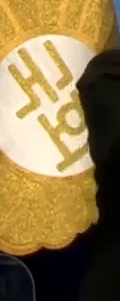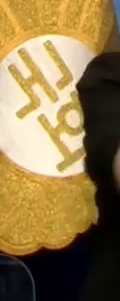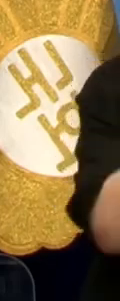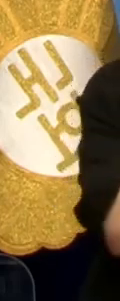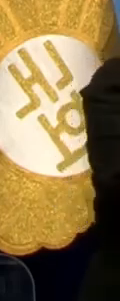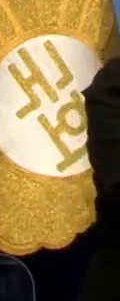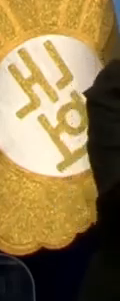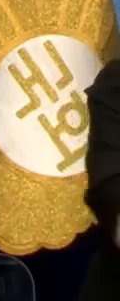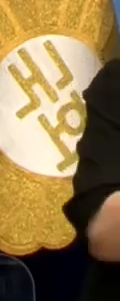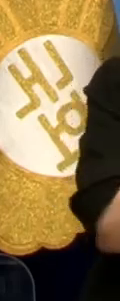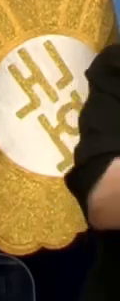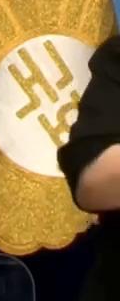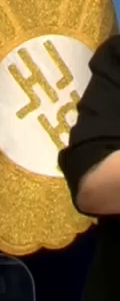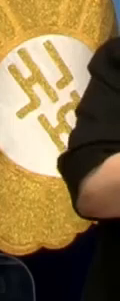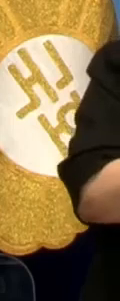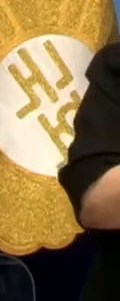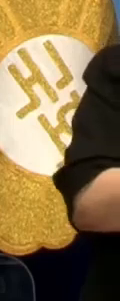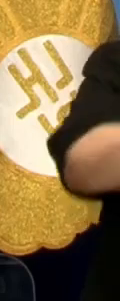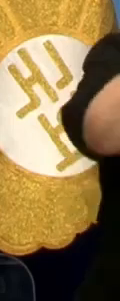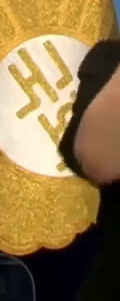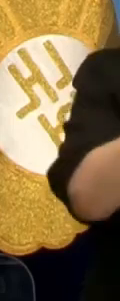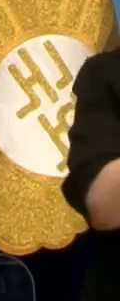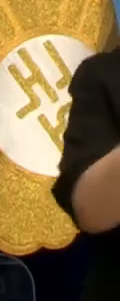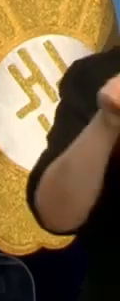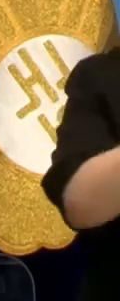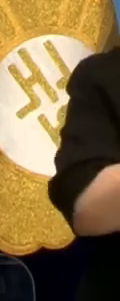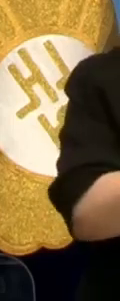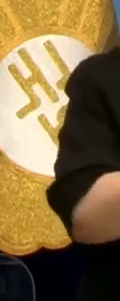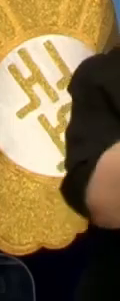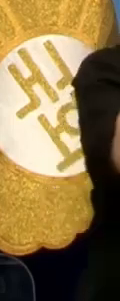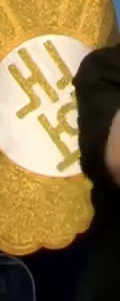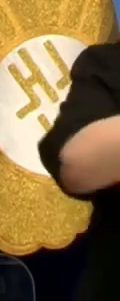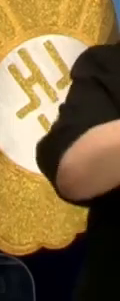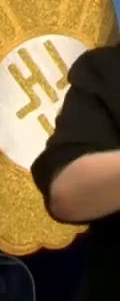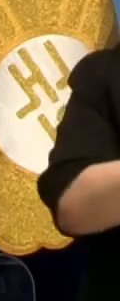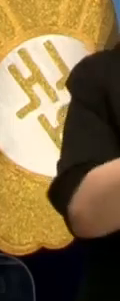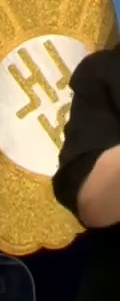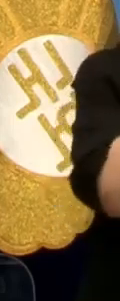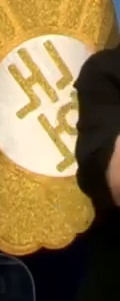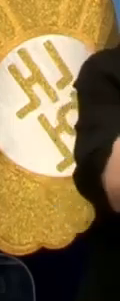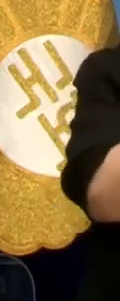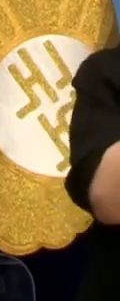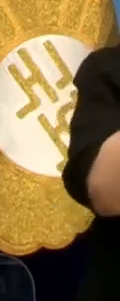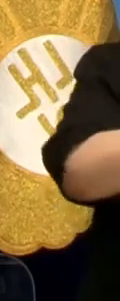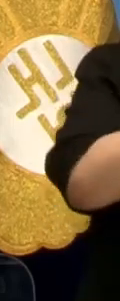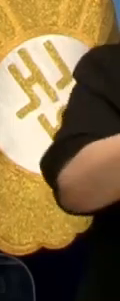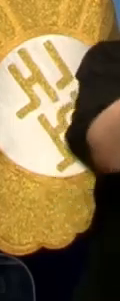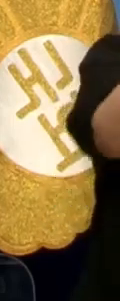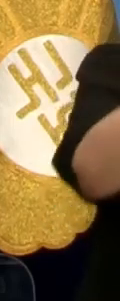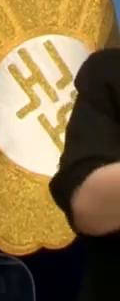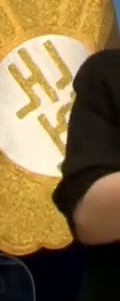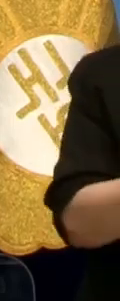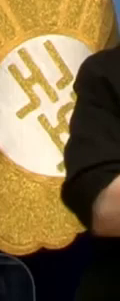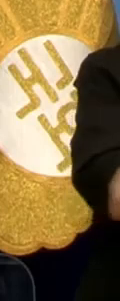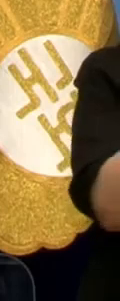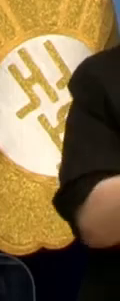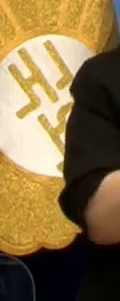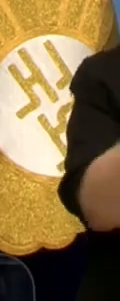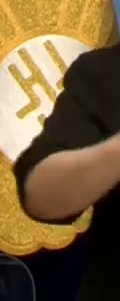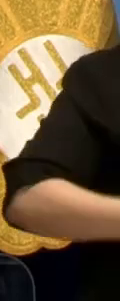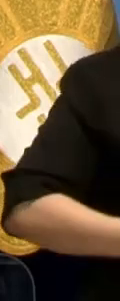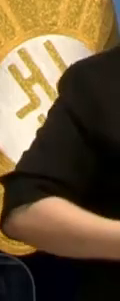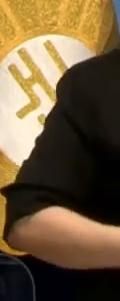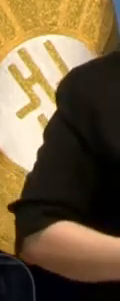보호하려면 긴급하게 전 국토에 대한 기본소득 토지세를 부과해서 전 국민에게 균등 지급할 필요가 있습니다.